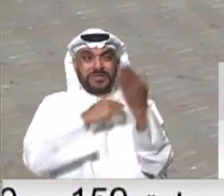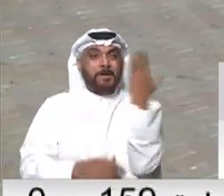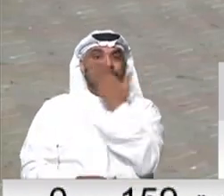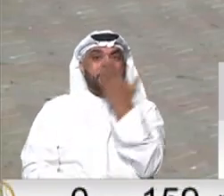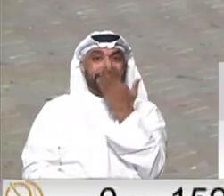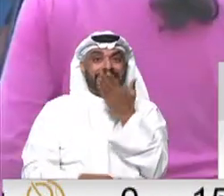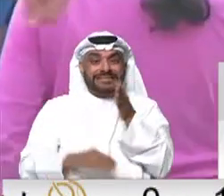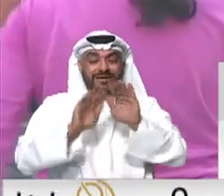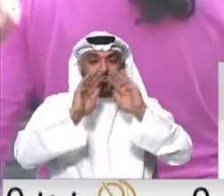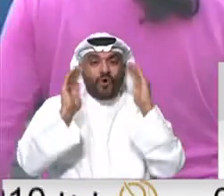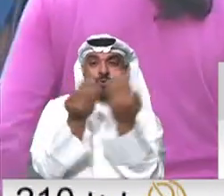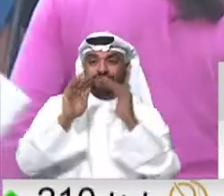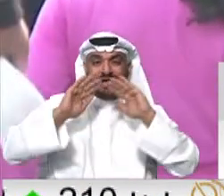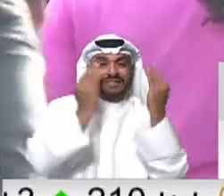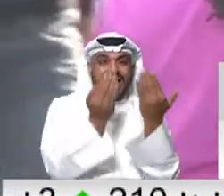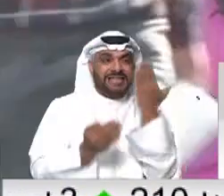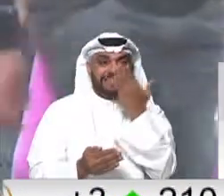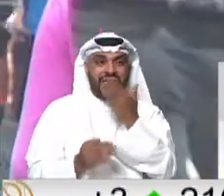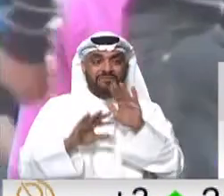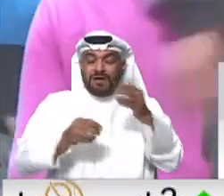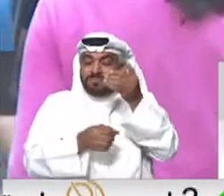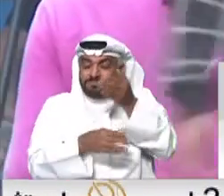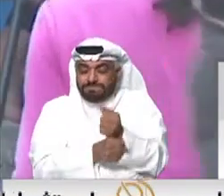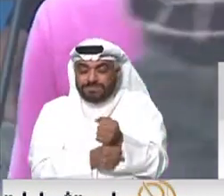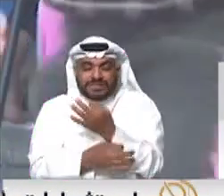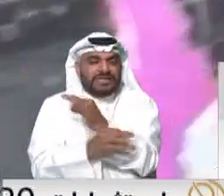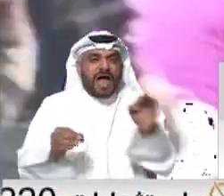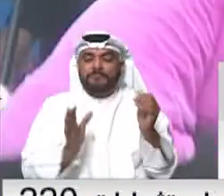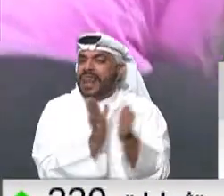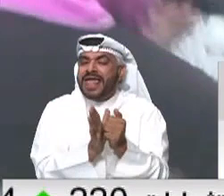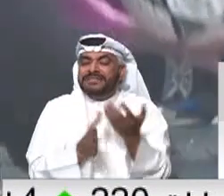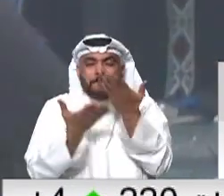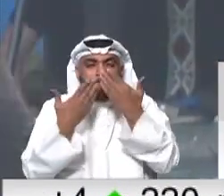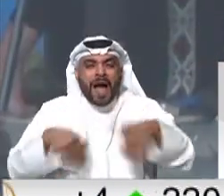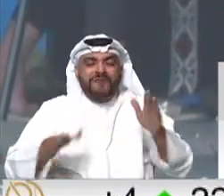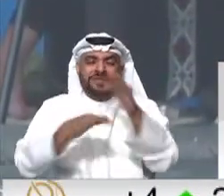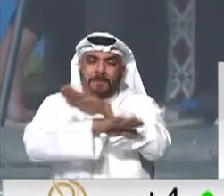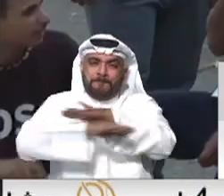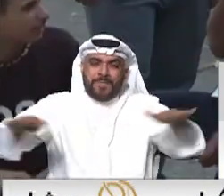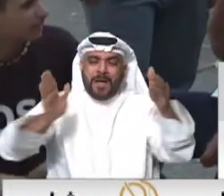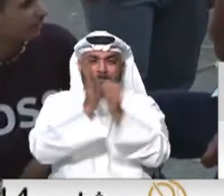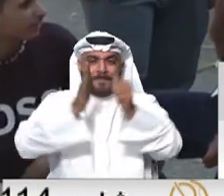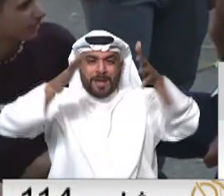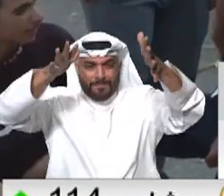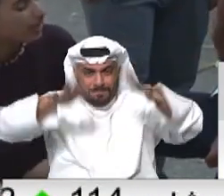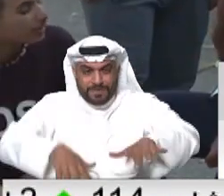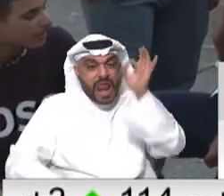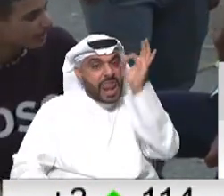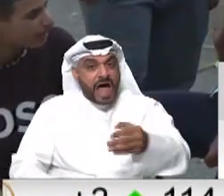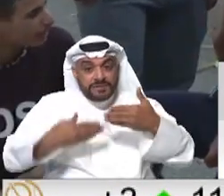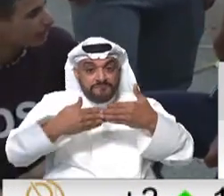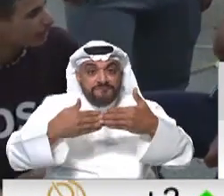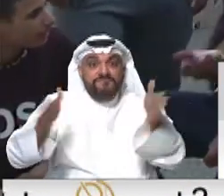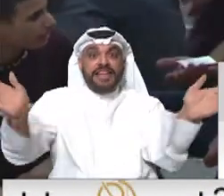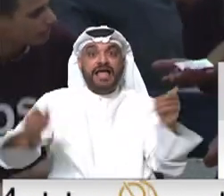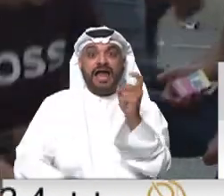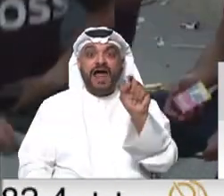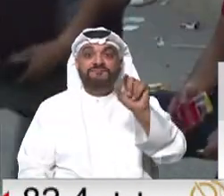سقفها أيام، وفي حال لم تفتح إسرائيل المعابر إلى القطاع ستدخل في